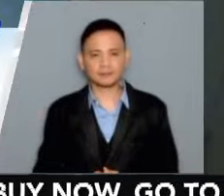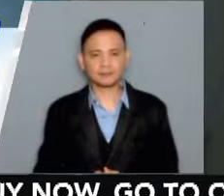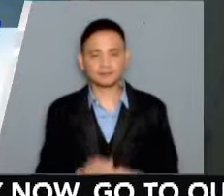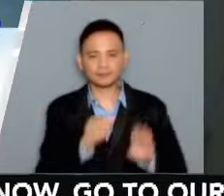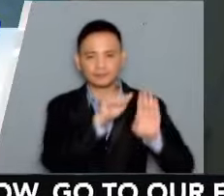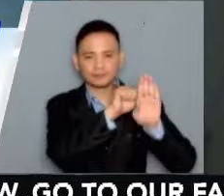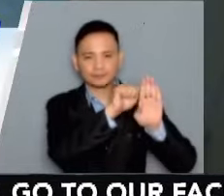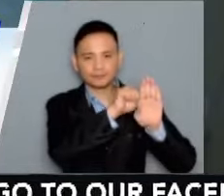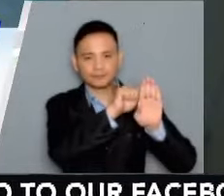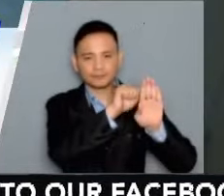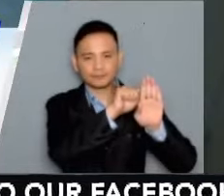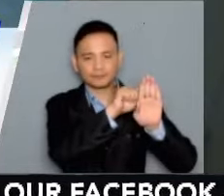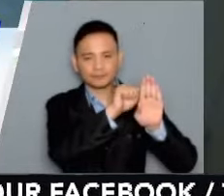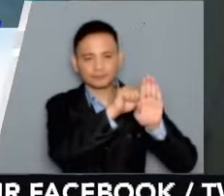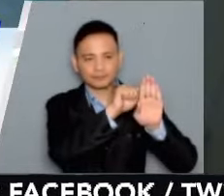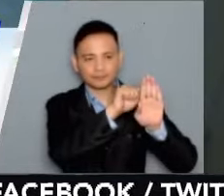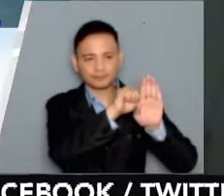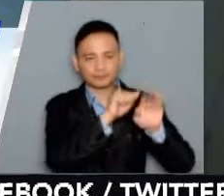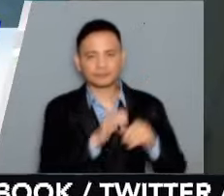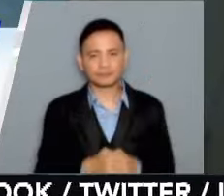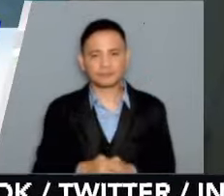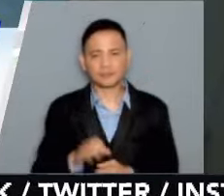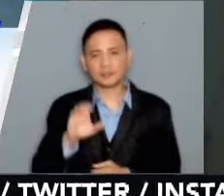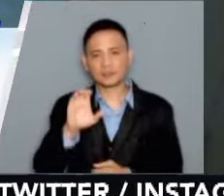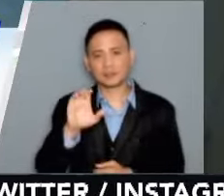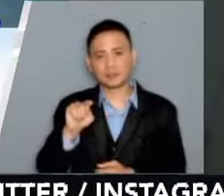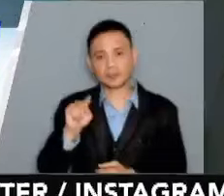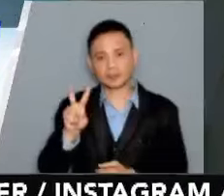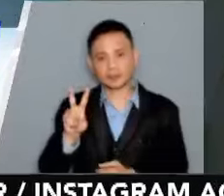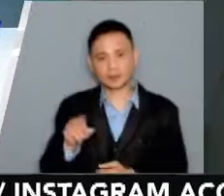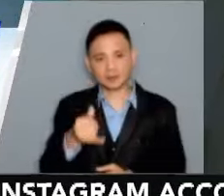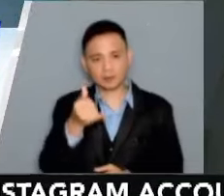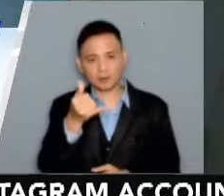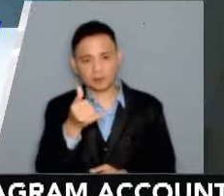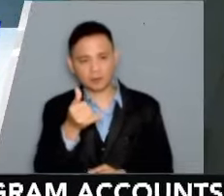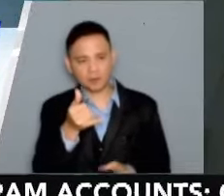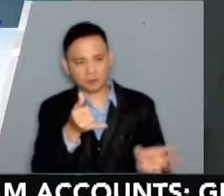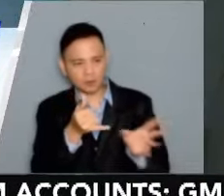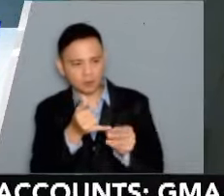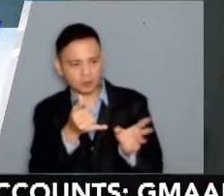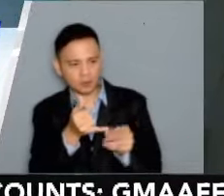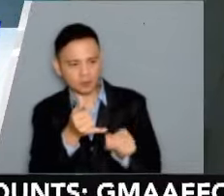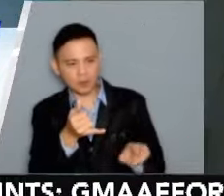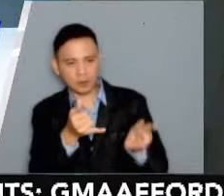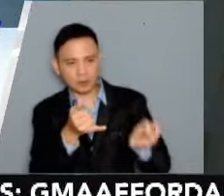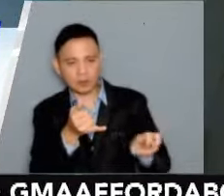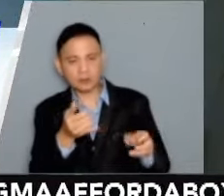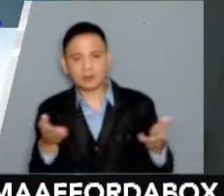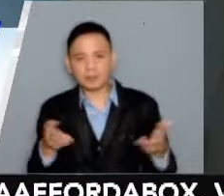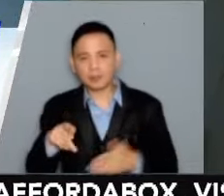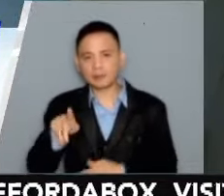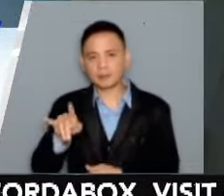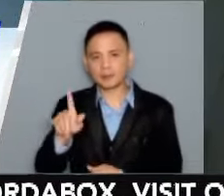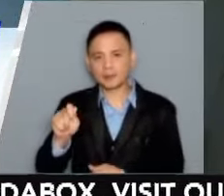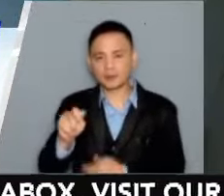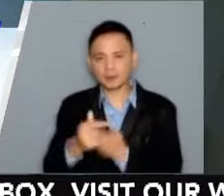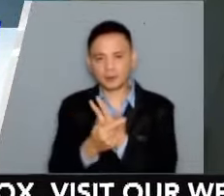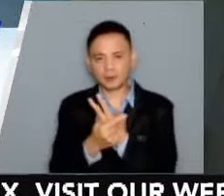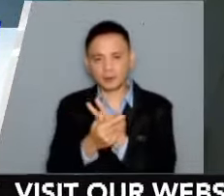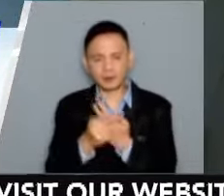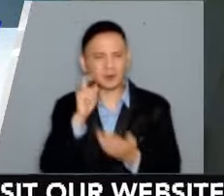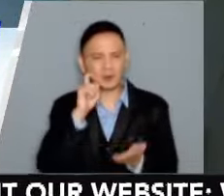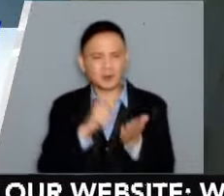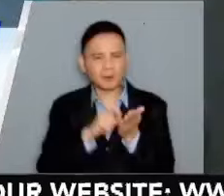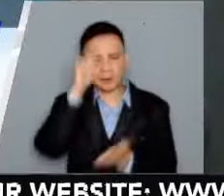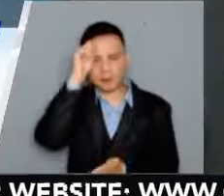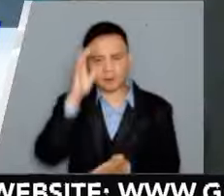pulido kuha sa CCTV sa isang bahay sa Pila Laguna ni Martes ang lalaking ito na kumakatok balot na balot siya kahit